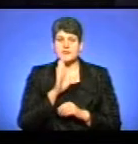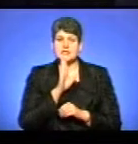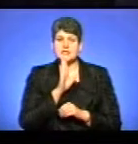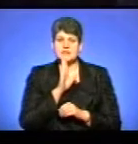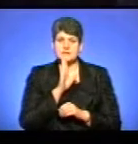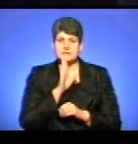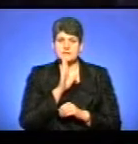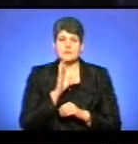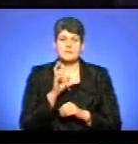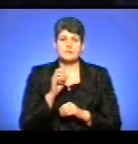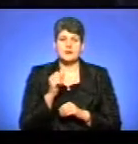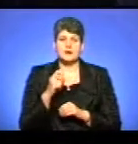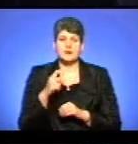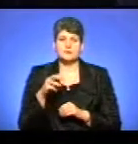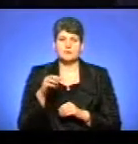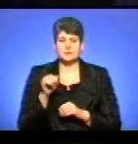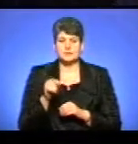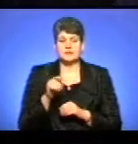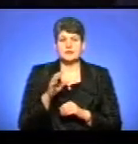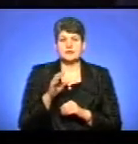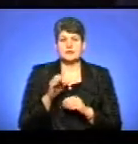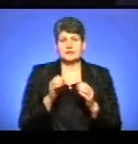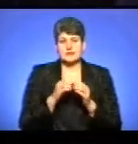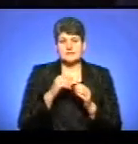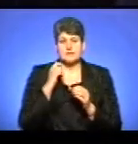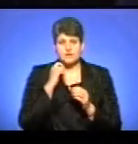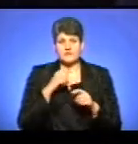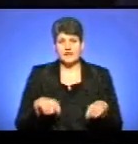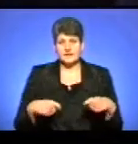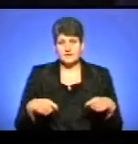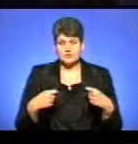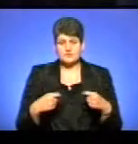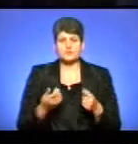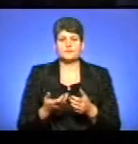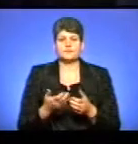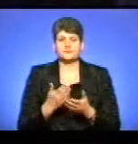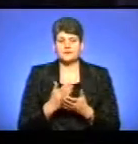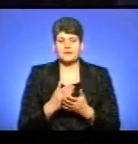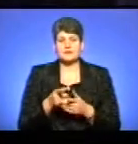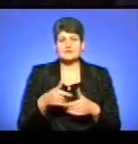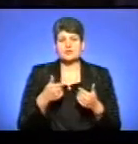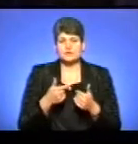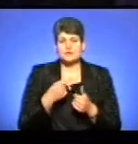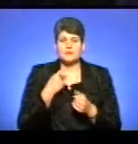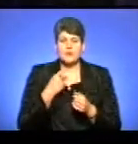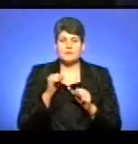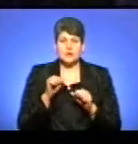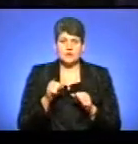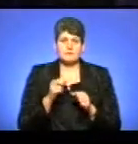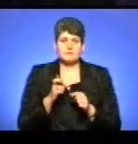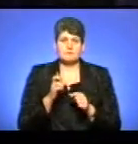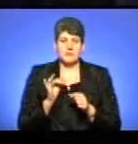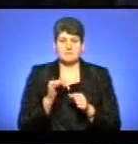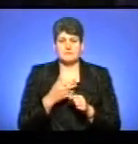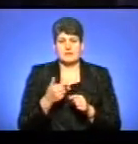з Бахмута, Саша, їй 10 років, яка теж присувається на візку, це прифронтове місто. Вона звернулася і каже, чи могли би ми реалізувати.